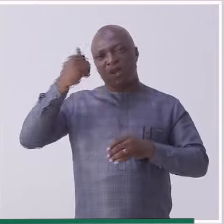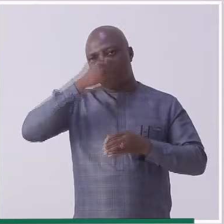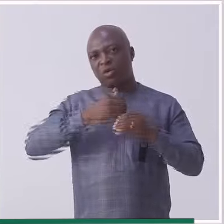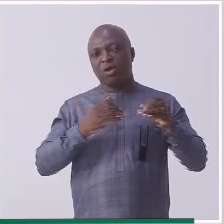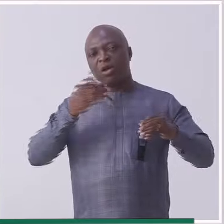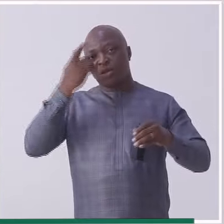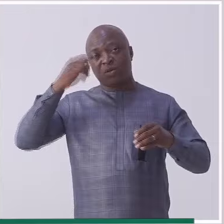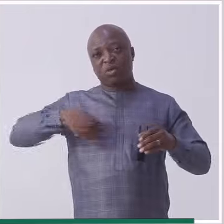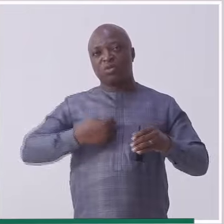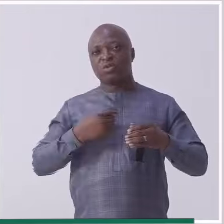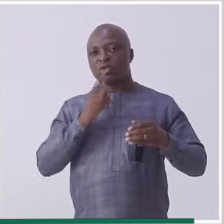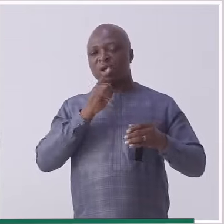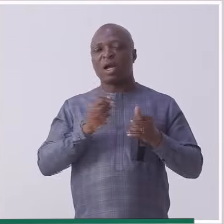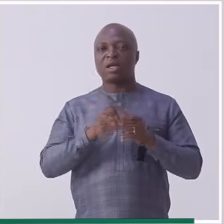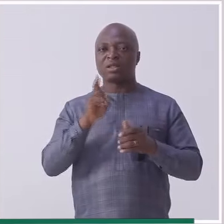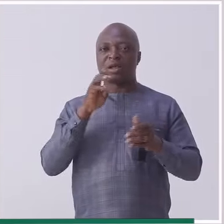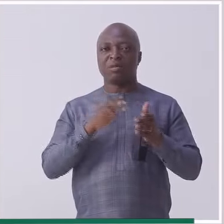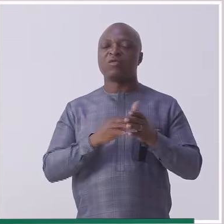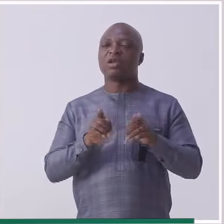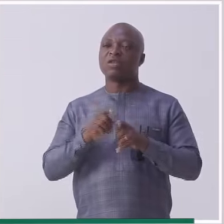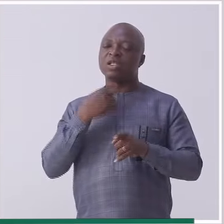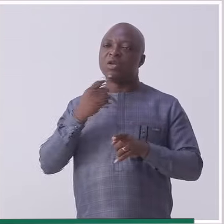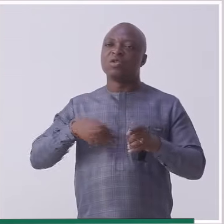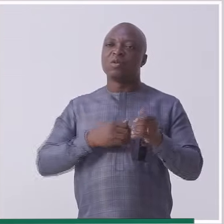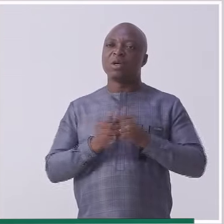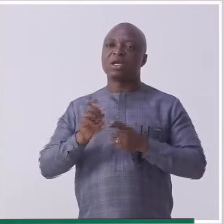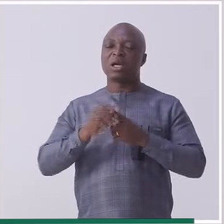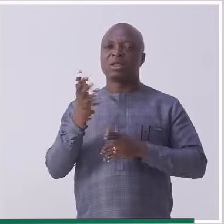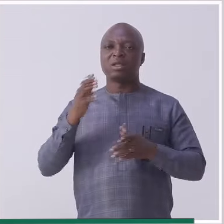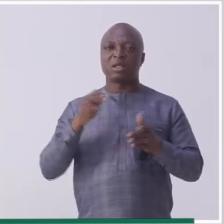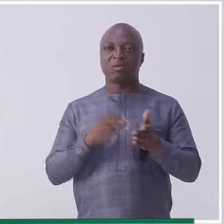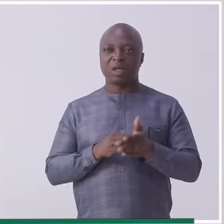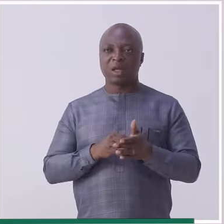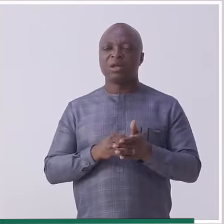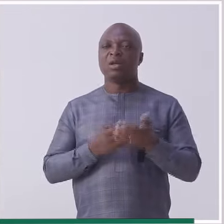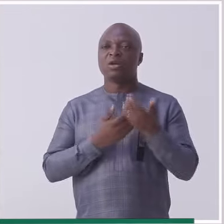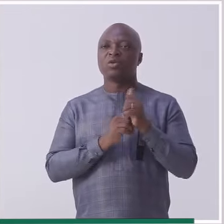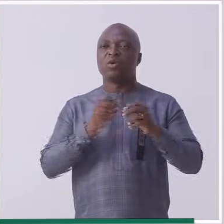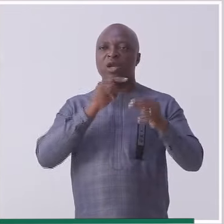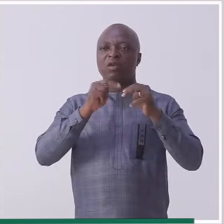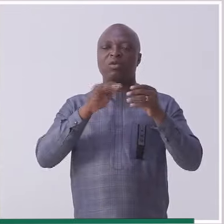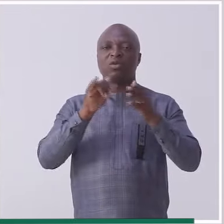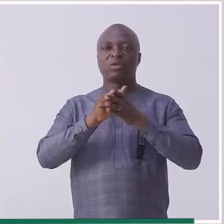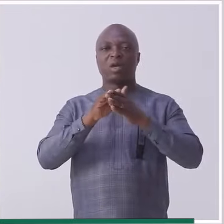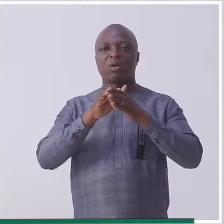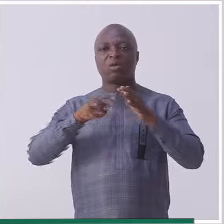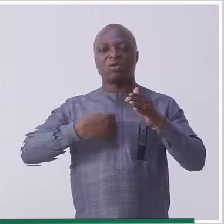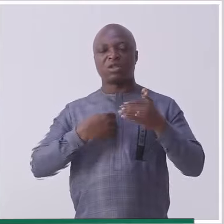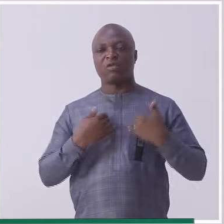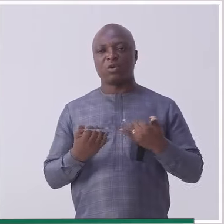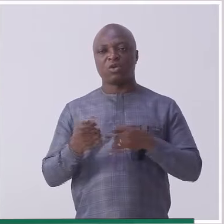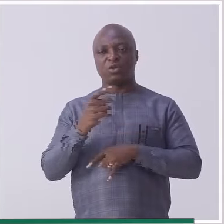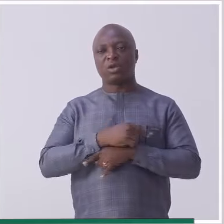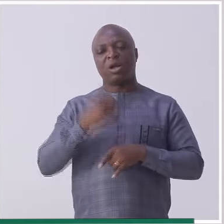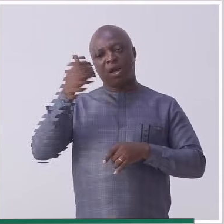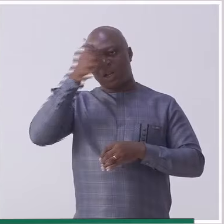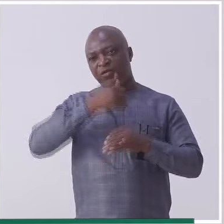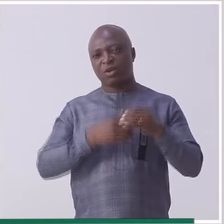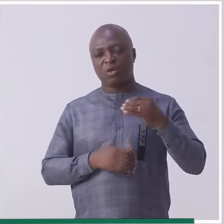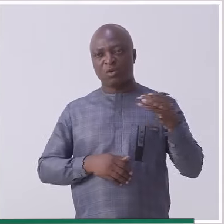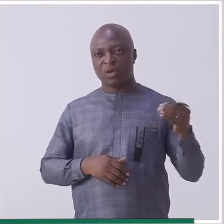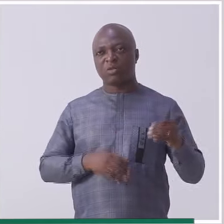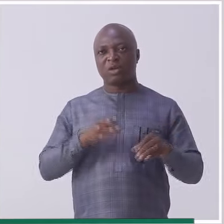que nous étions à 100 000, vous l'avez dit, nous sommes passés à 500 000, ce qui correspond au niveau le plus bas aujourd'hui dans la sous-région pour